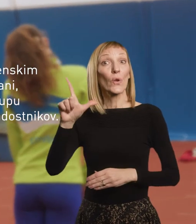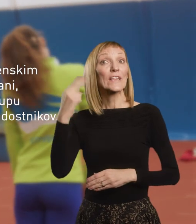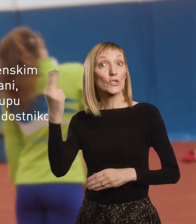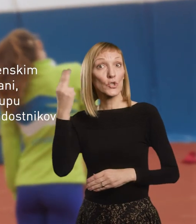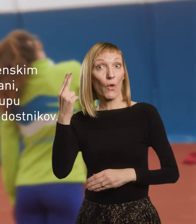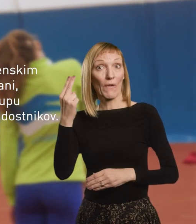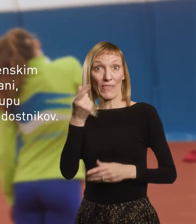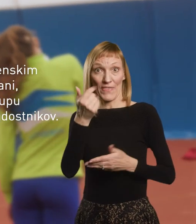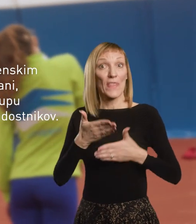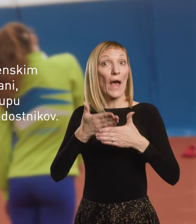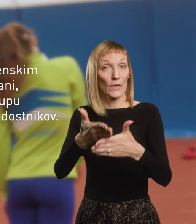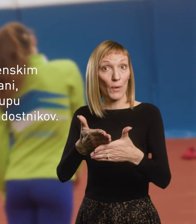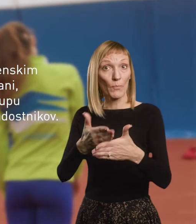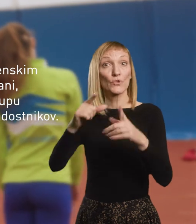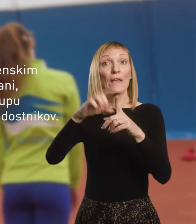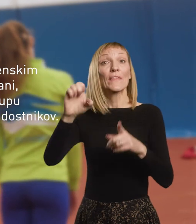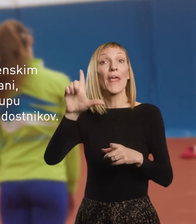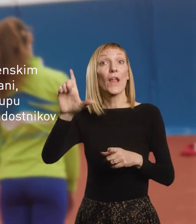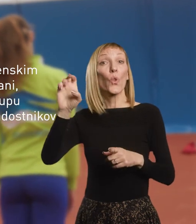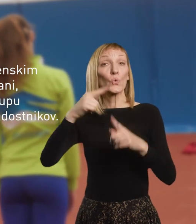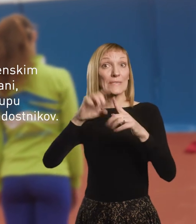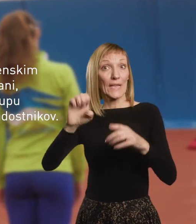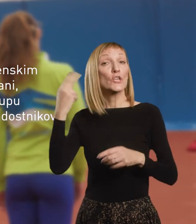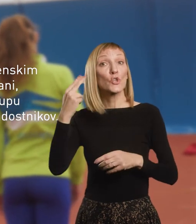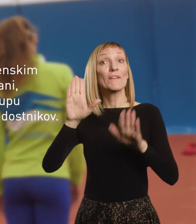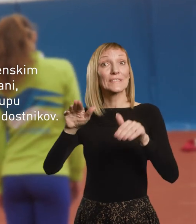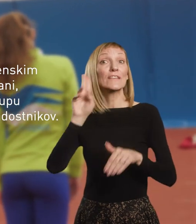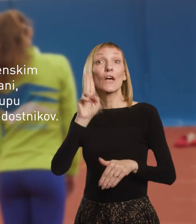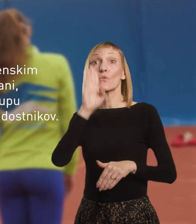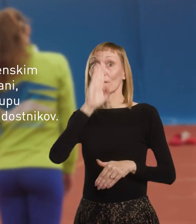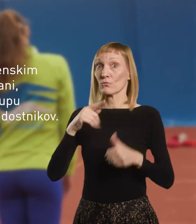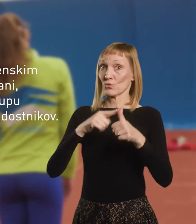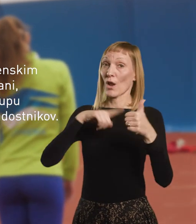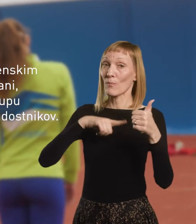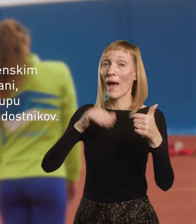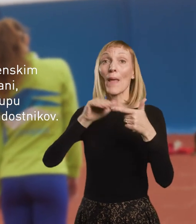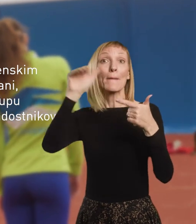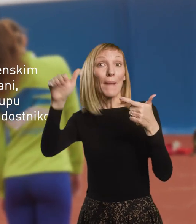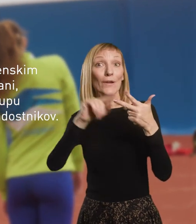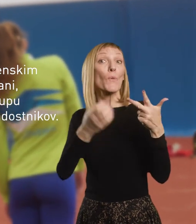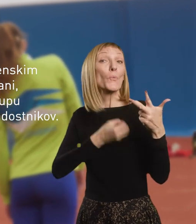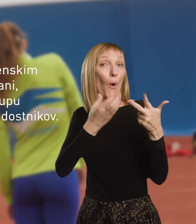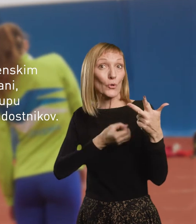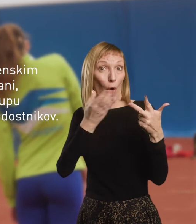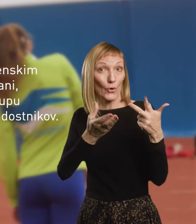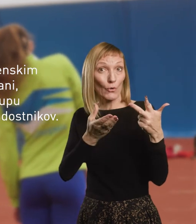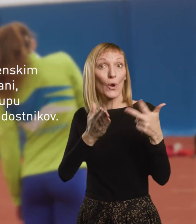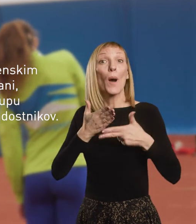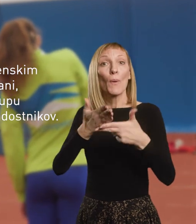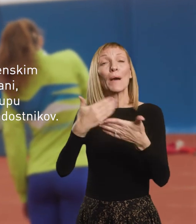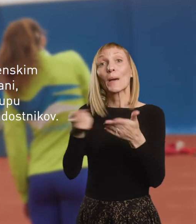Zato Lidl Slovenija z donacijo Deluxe, Slovenskim zavodom za gluhe in naglušne v Ljubljani, Mariboru in